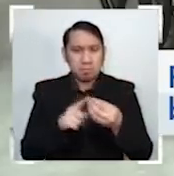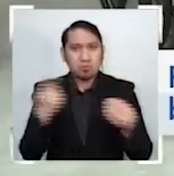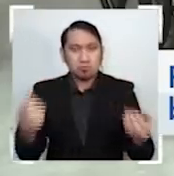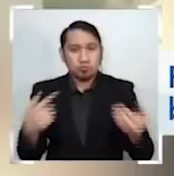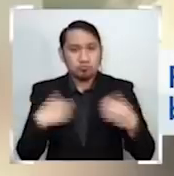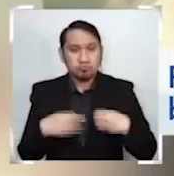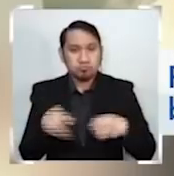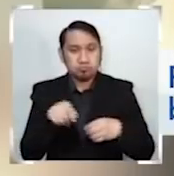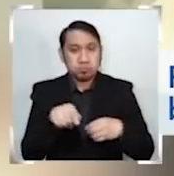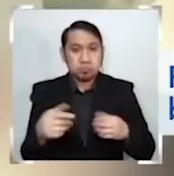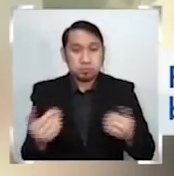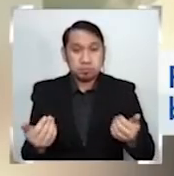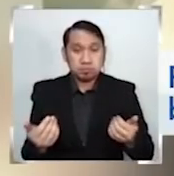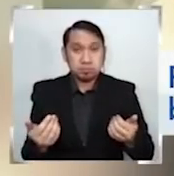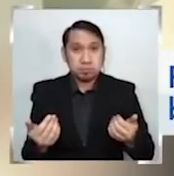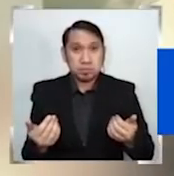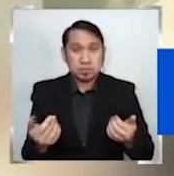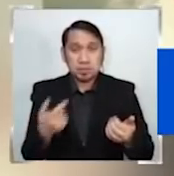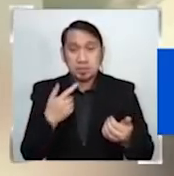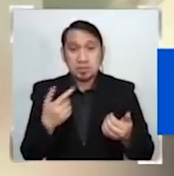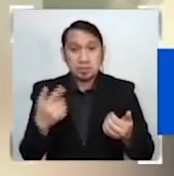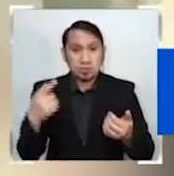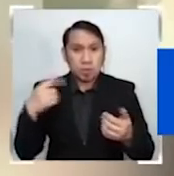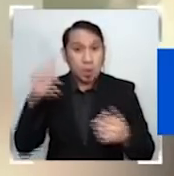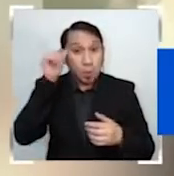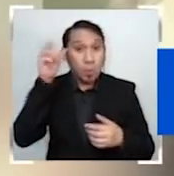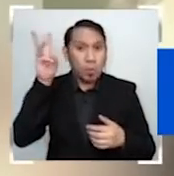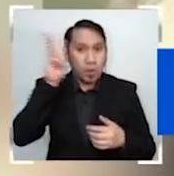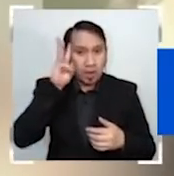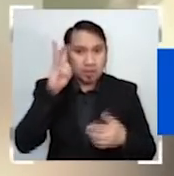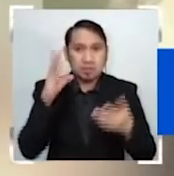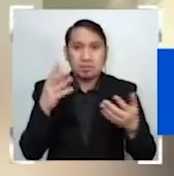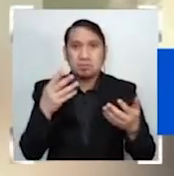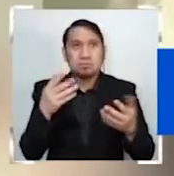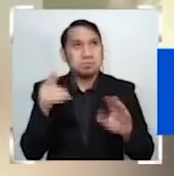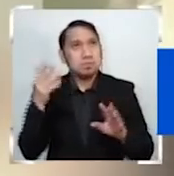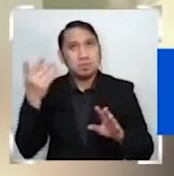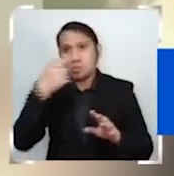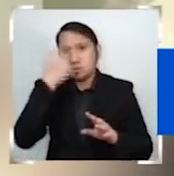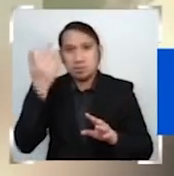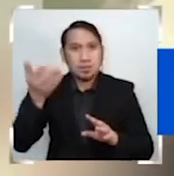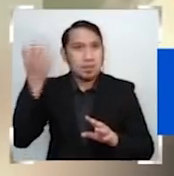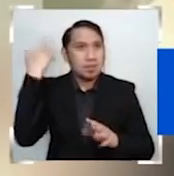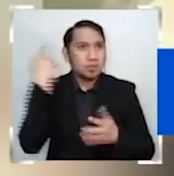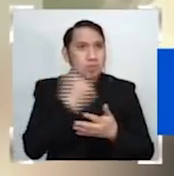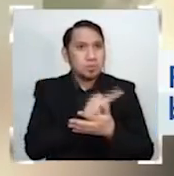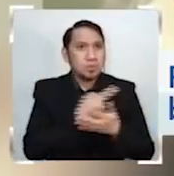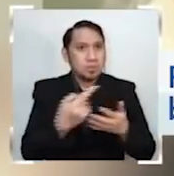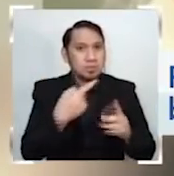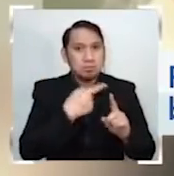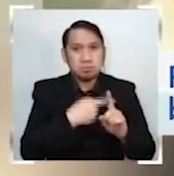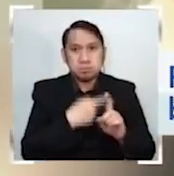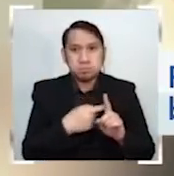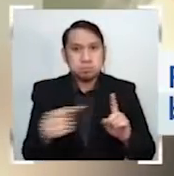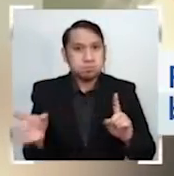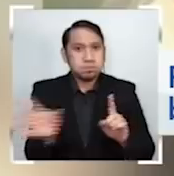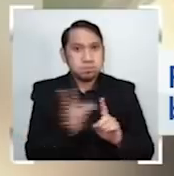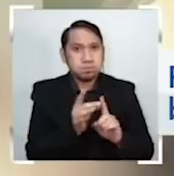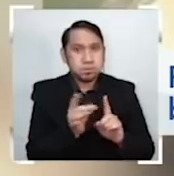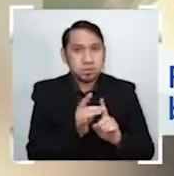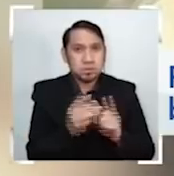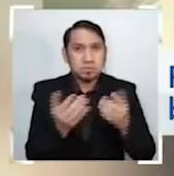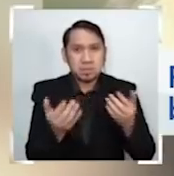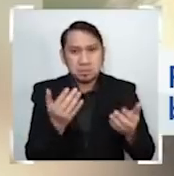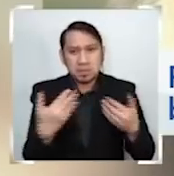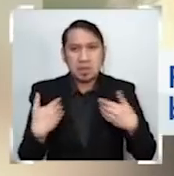Herbosa. We are still cautious kasi yung mga nag-positive naman last week, umpisa ng baka nagkaka-complication na yan